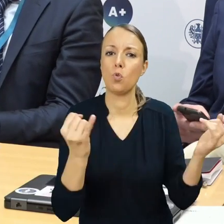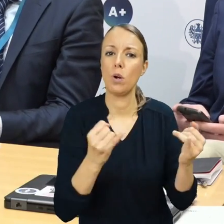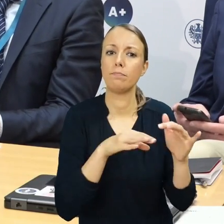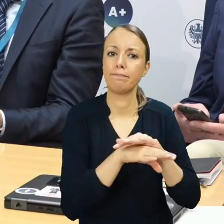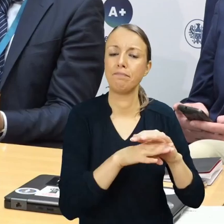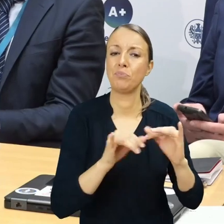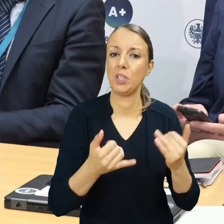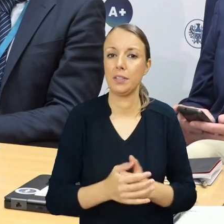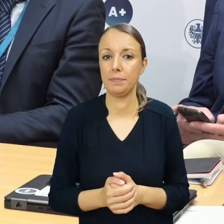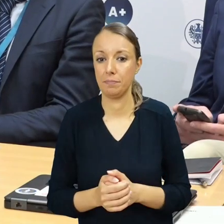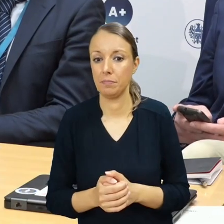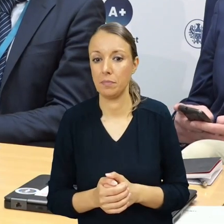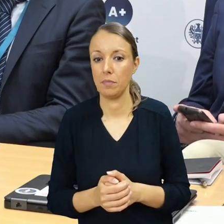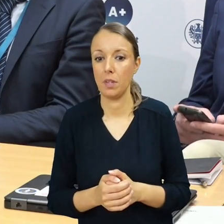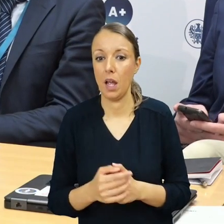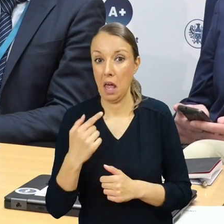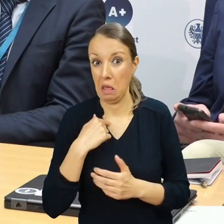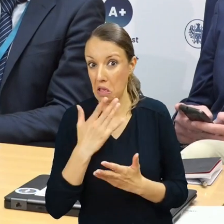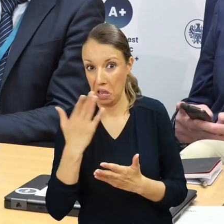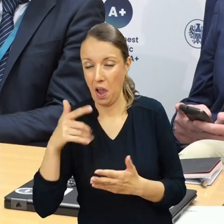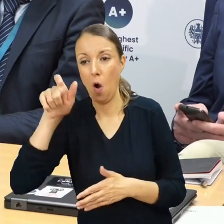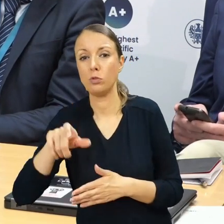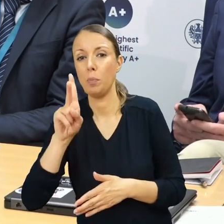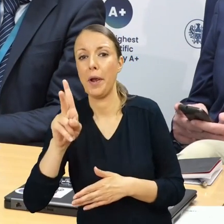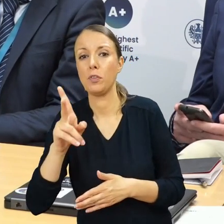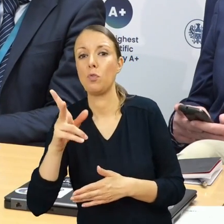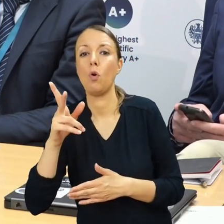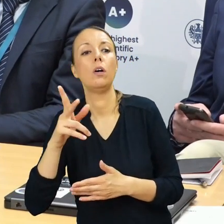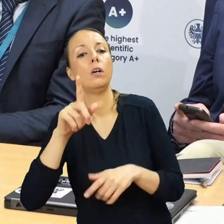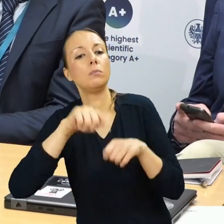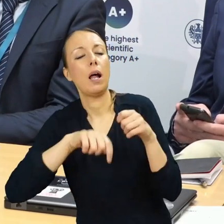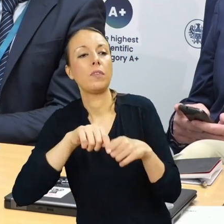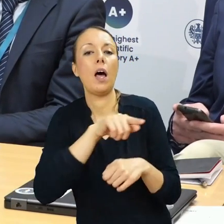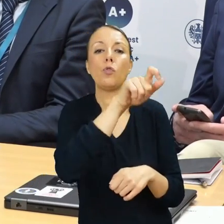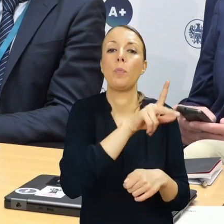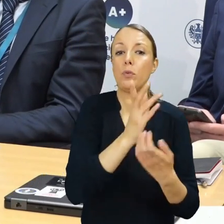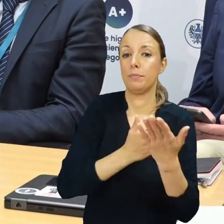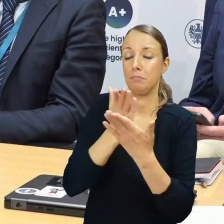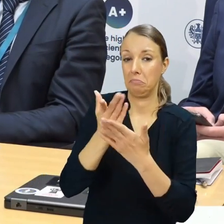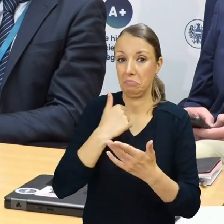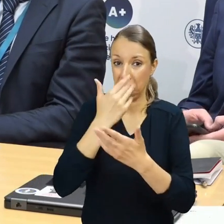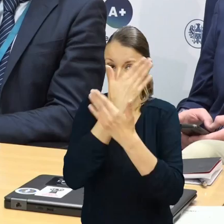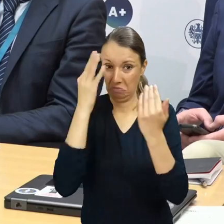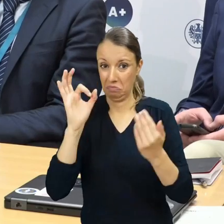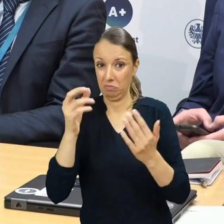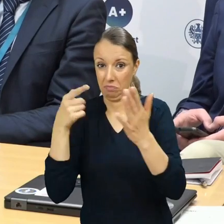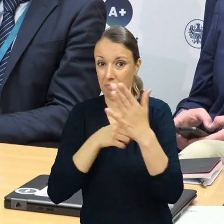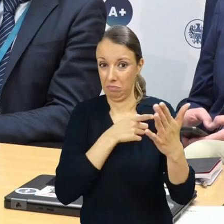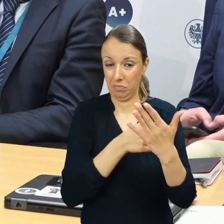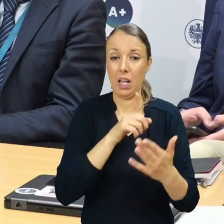nie siedzę w głowie skarżących i wnioskodawców, a z drugiej strony będę pryncypialny i ze względu na artykuł